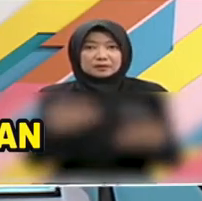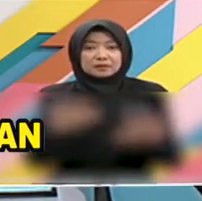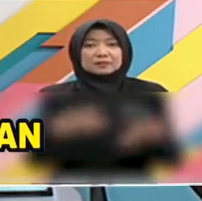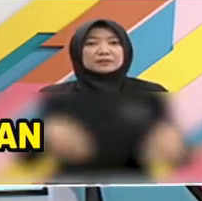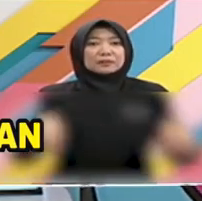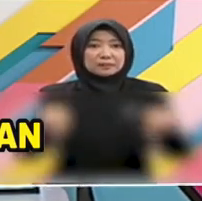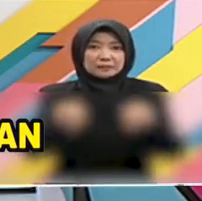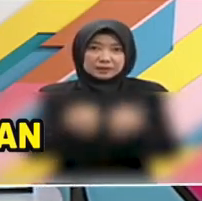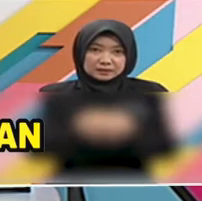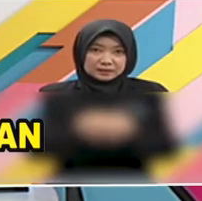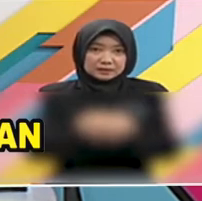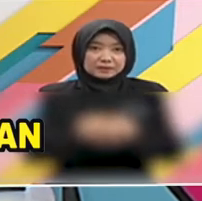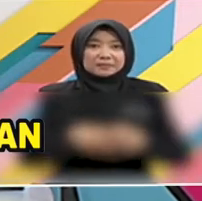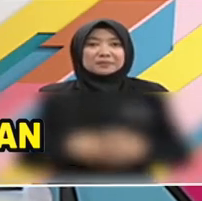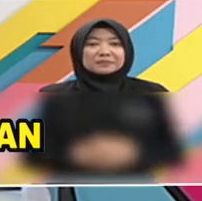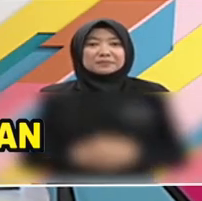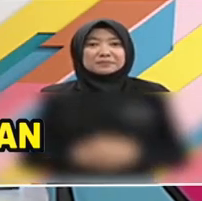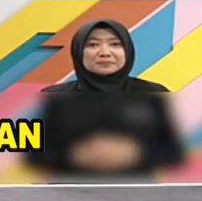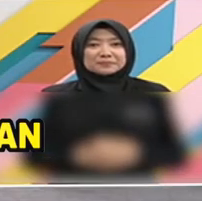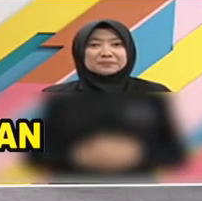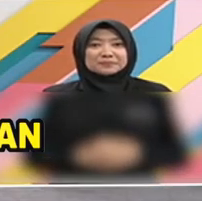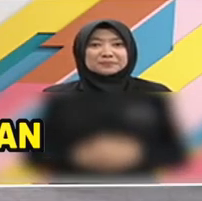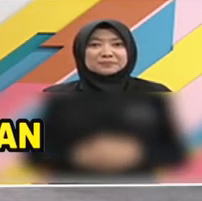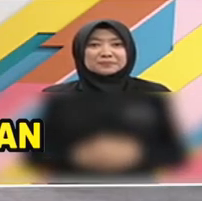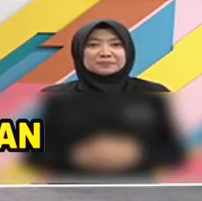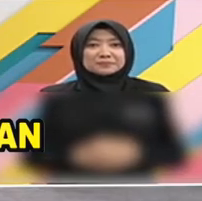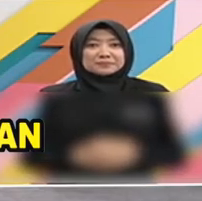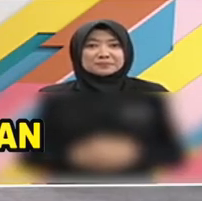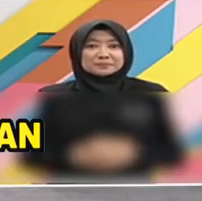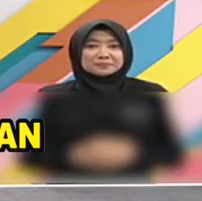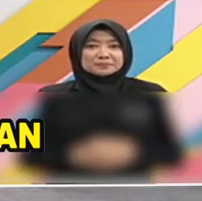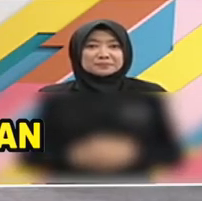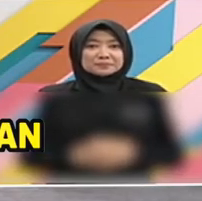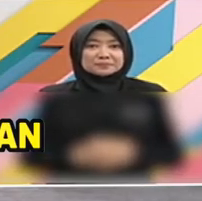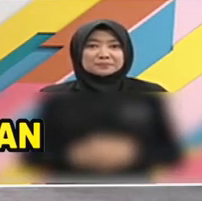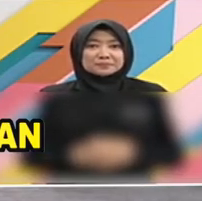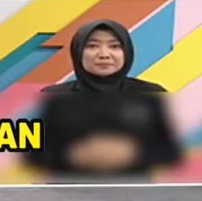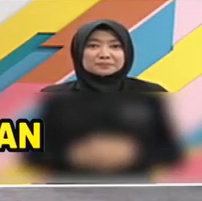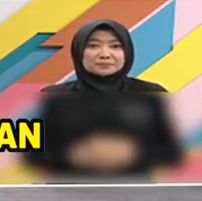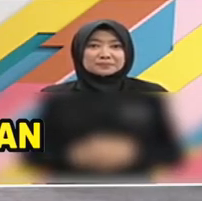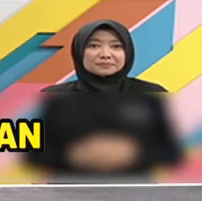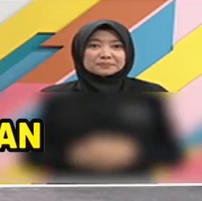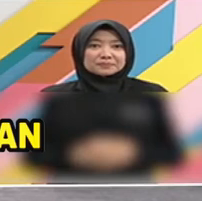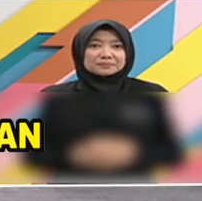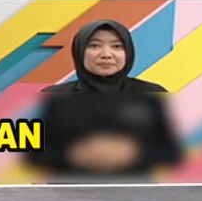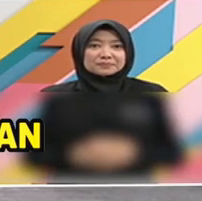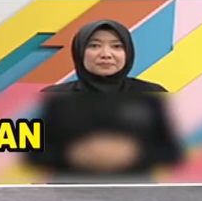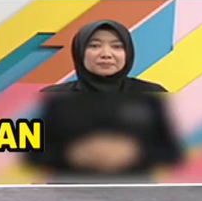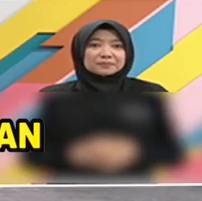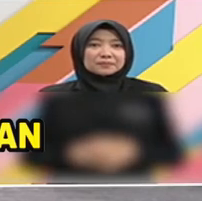betul, tidak simetri. Jadi tidak bekas simetri. Ini sebelah sini kira boleh bagi pada cikgu juga. Baik. Bisa boleh bagi pada cikgu juga untuk letakkan di sini.